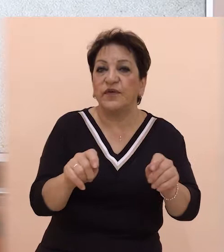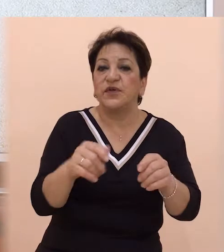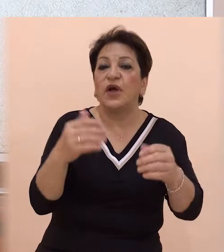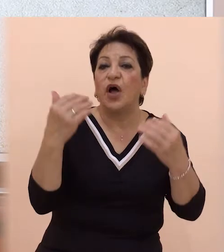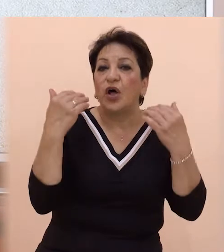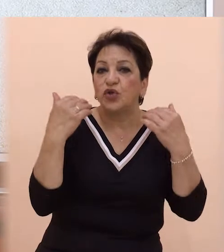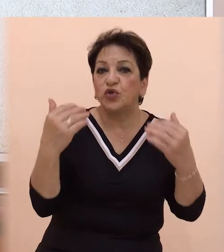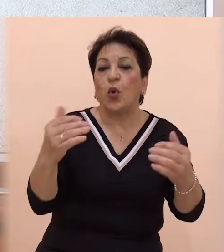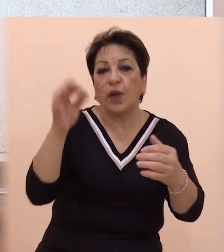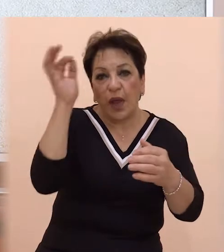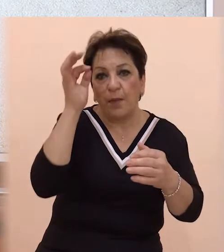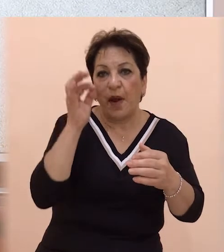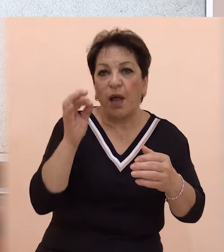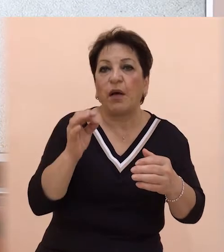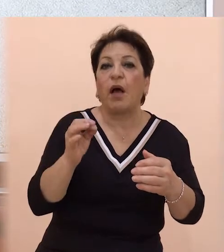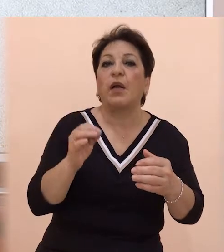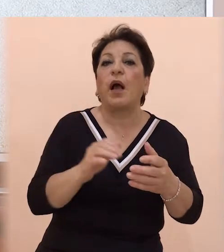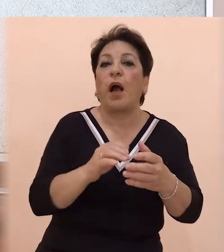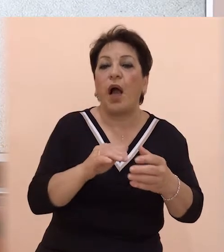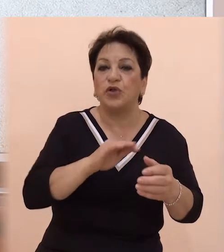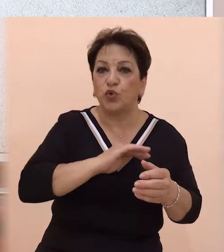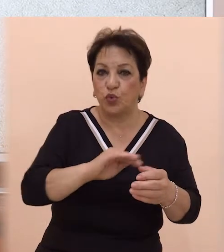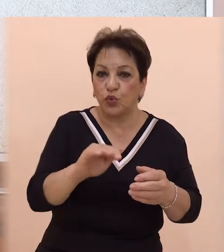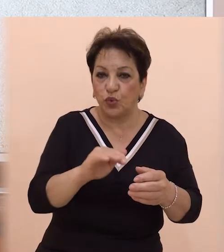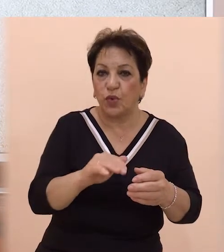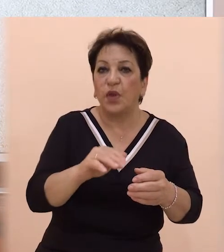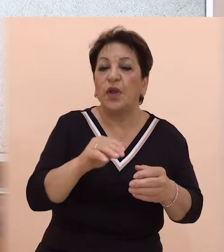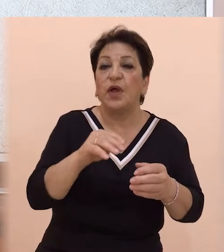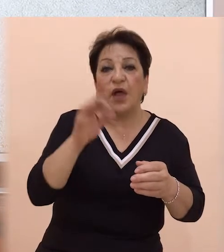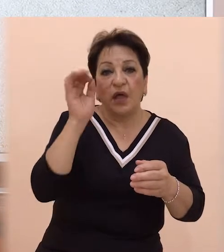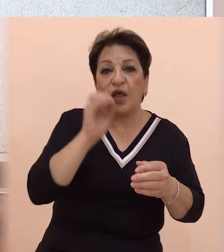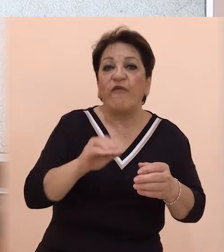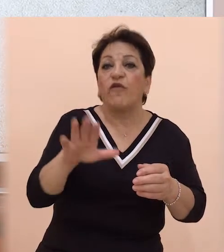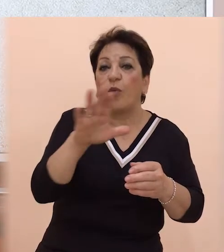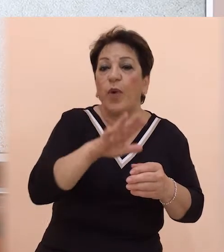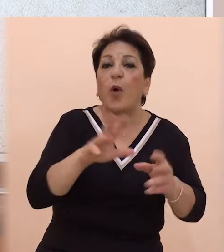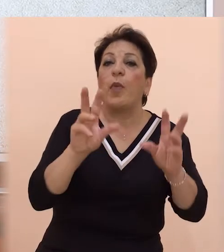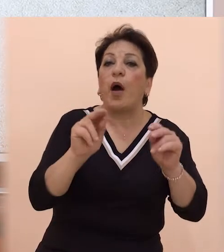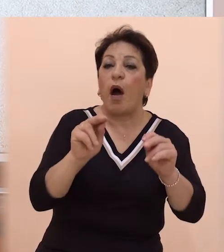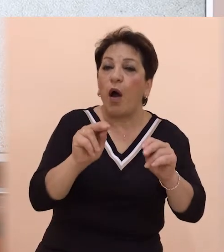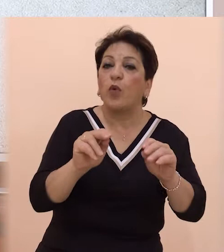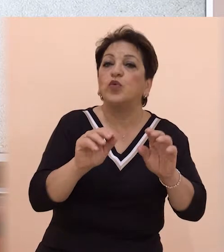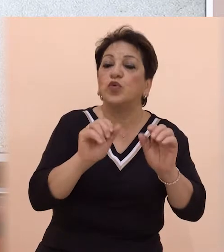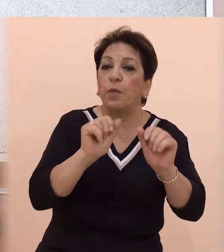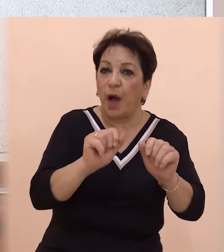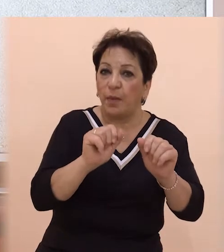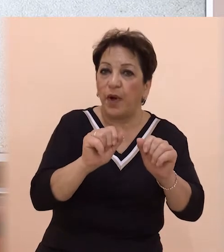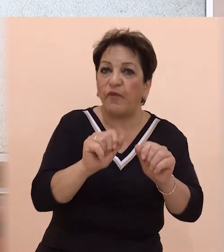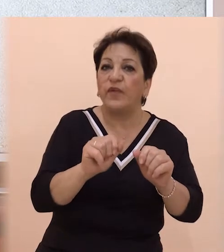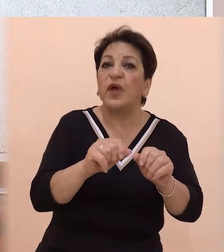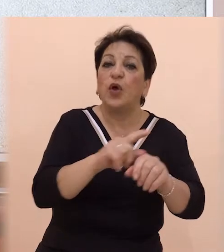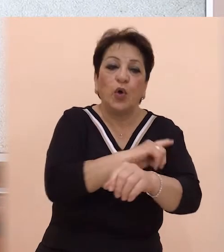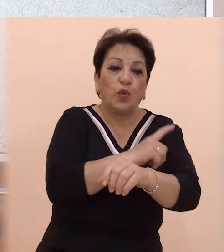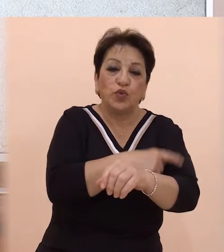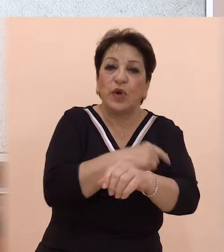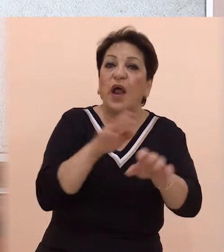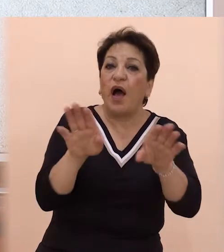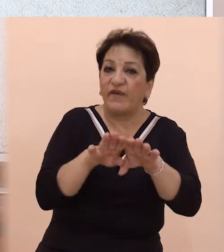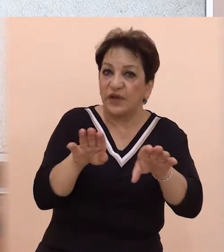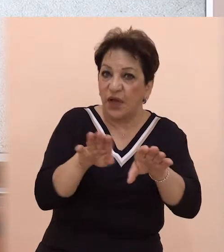գերմանական կայսրությունը։ Որպիսի եվրոպայուն պահպանվի խաղաղություն և վերահսկվի ուժերի